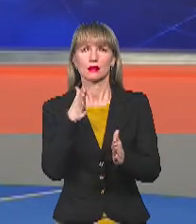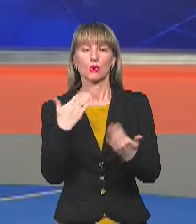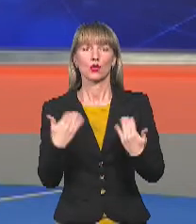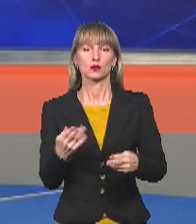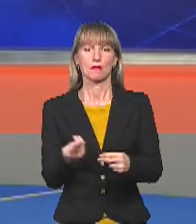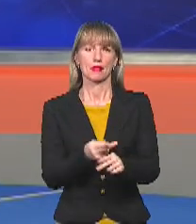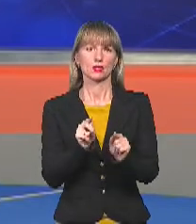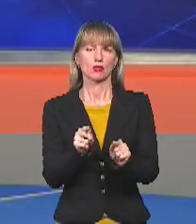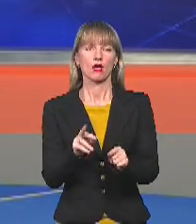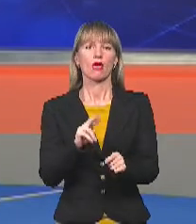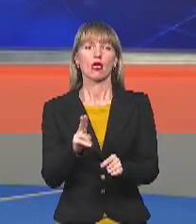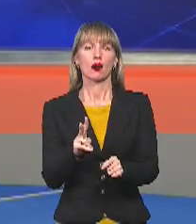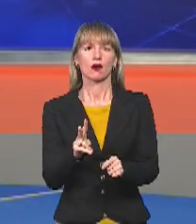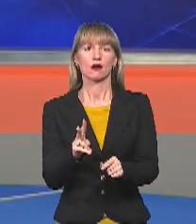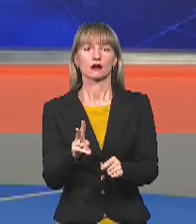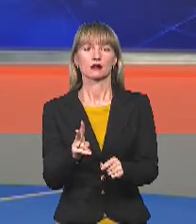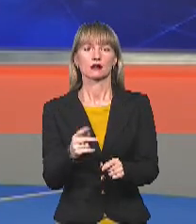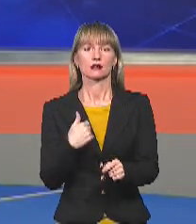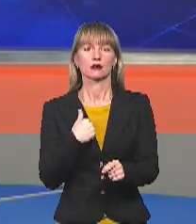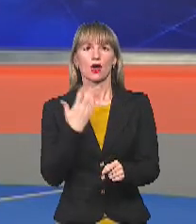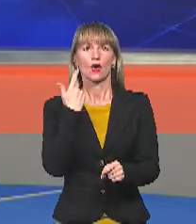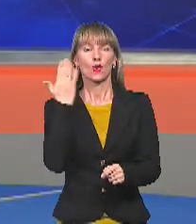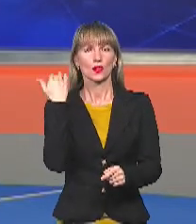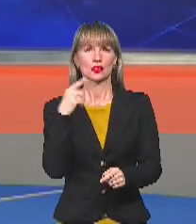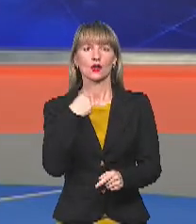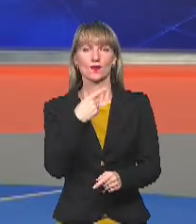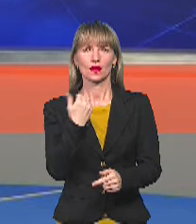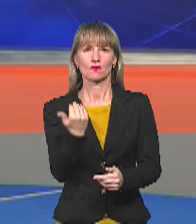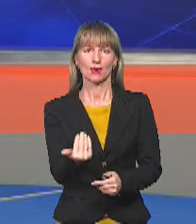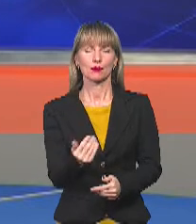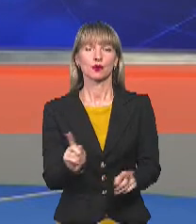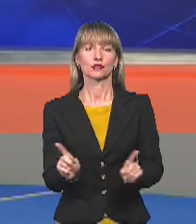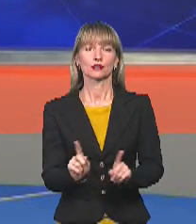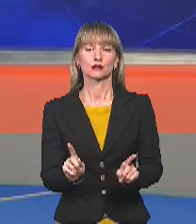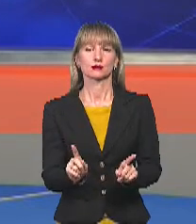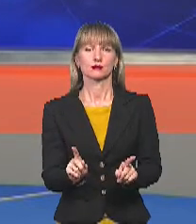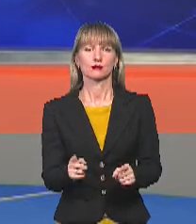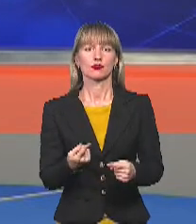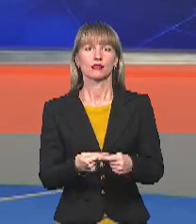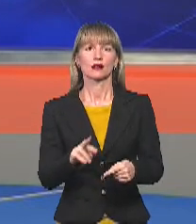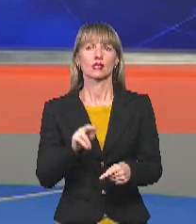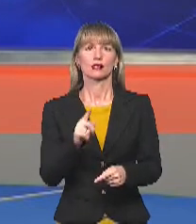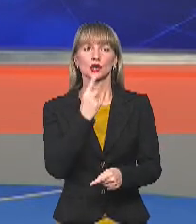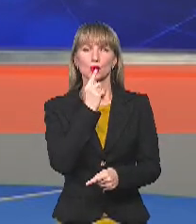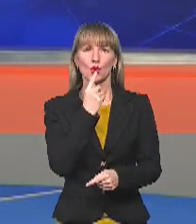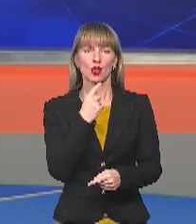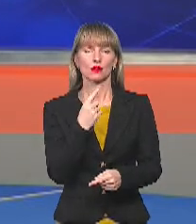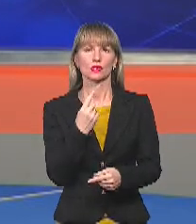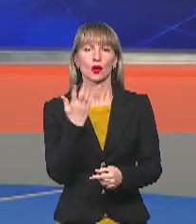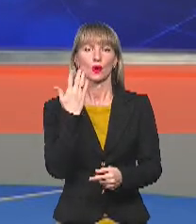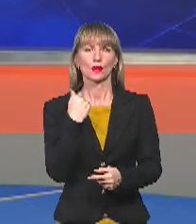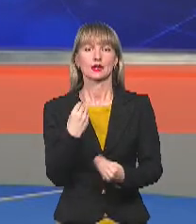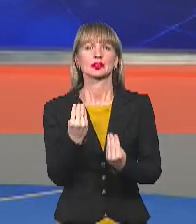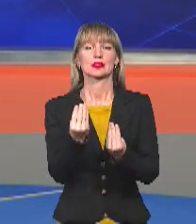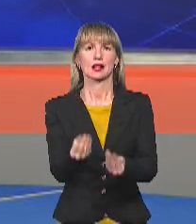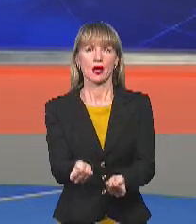нього. Це я вже колись так казав вам, що це як та цукерочка. Її колись